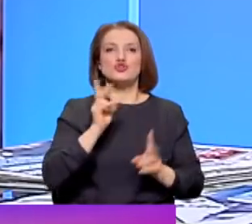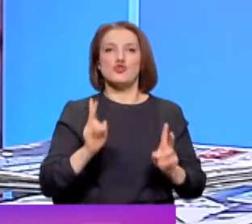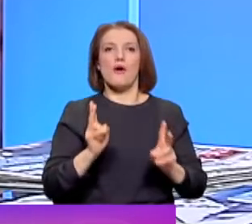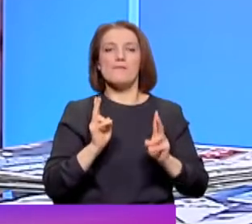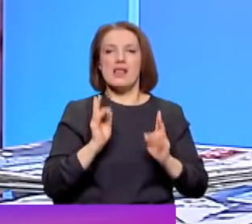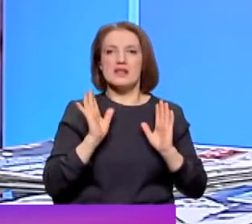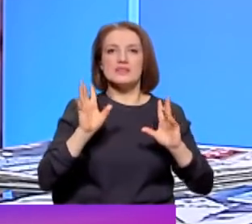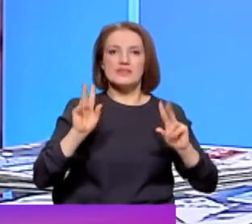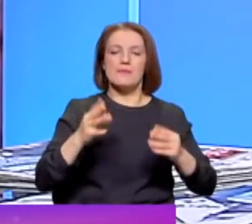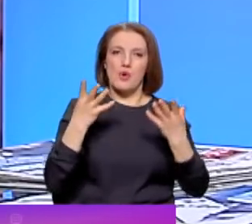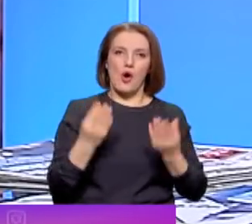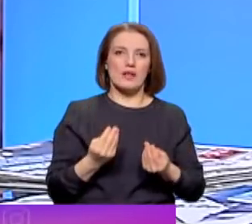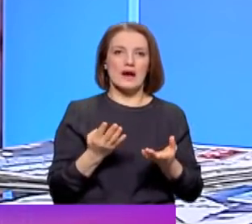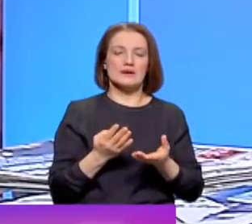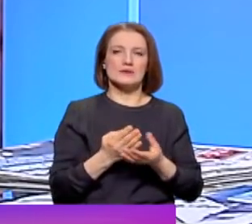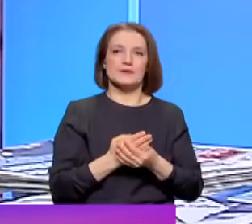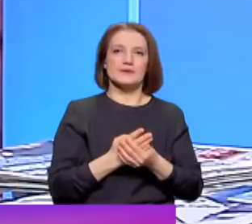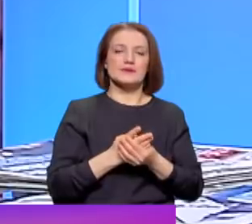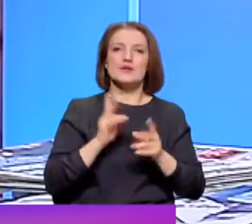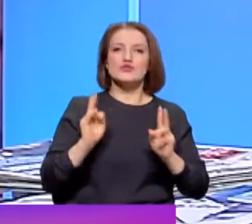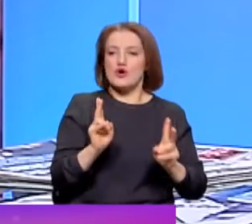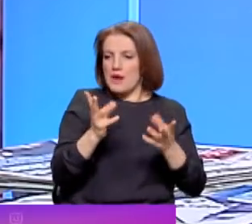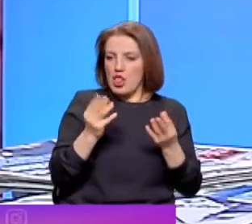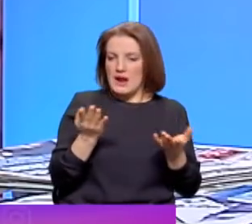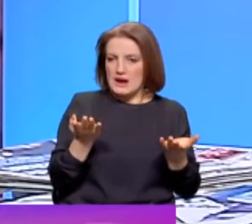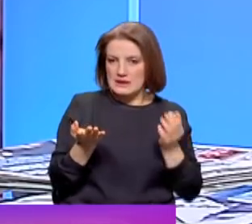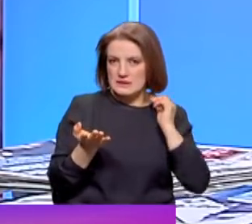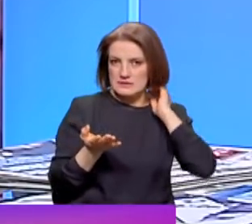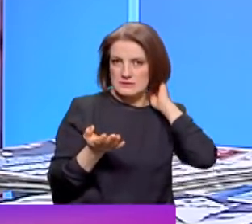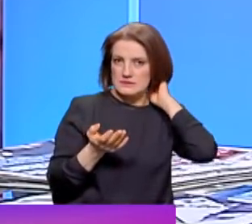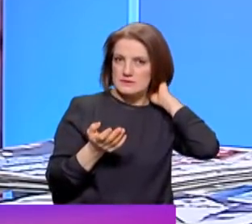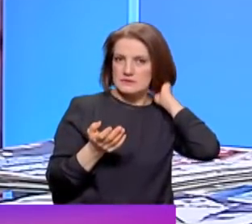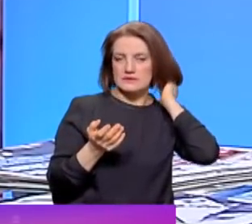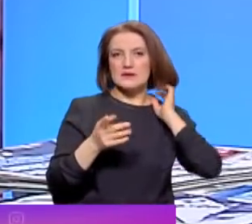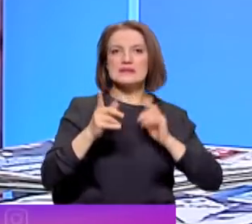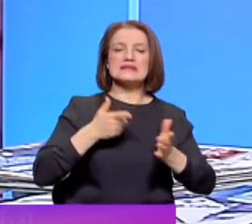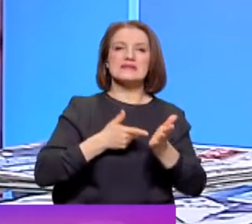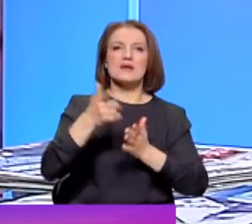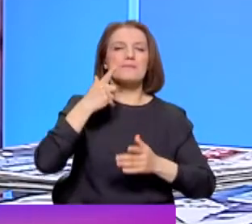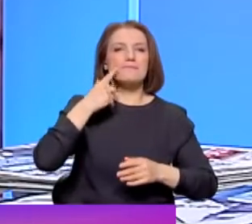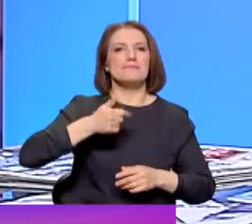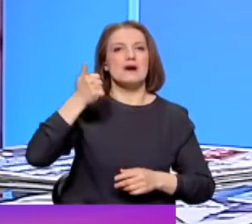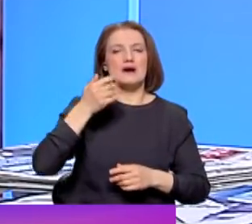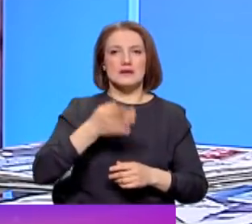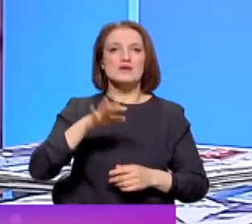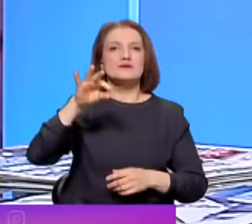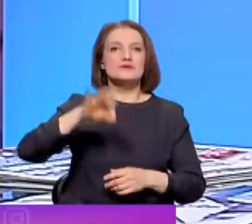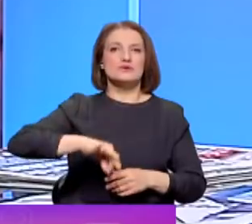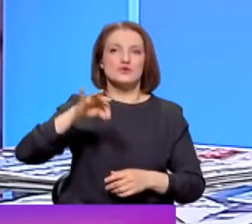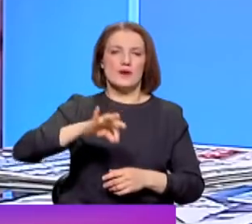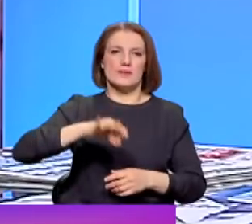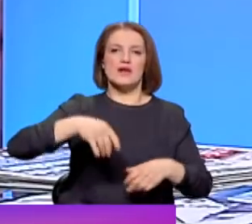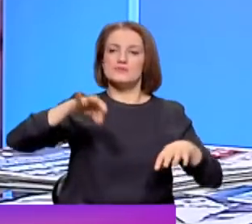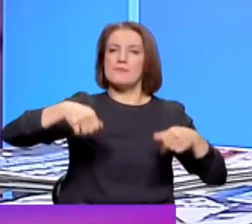acaba tam olarak normal olarak neyi ele alıyor Sayın Tarım Bakanı şu anda mesela